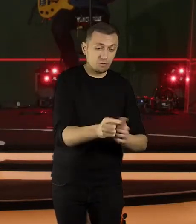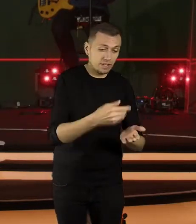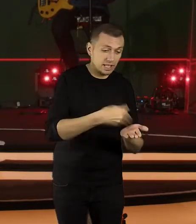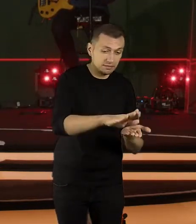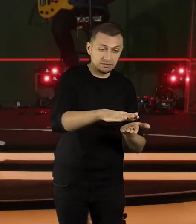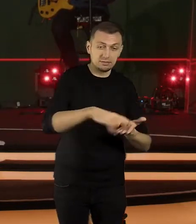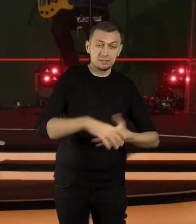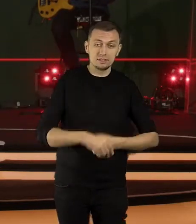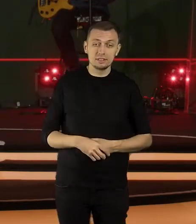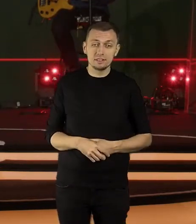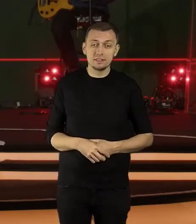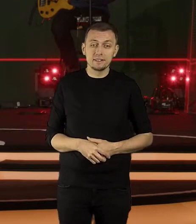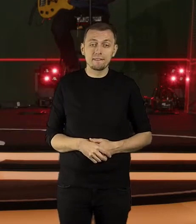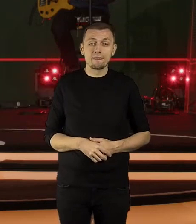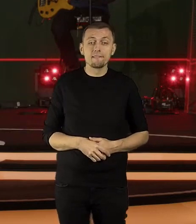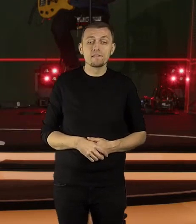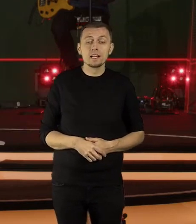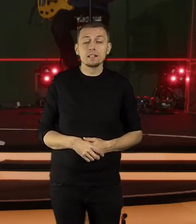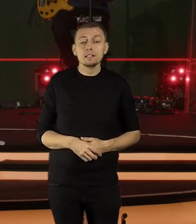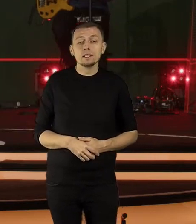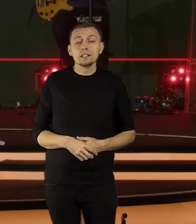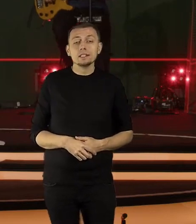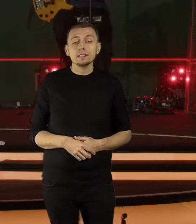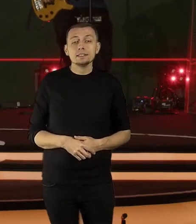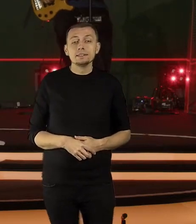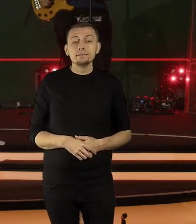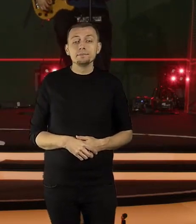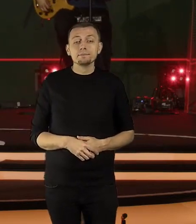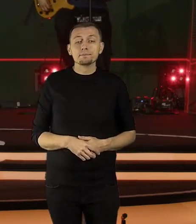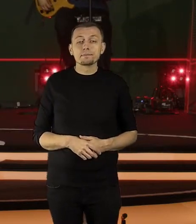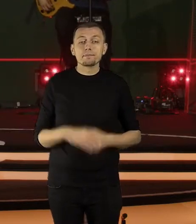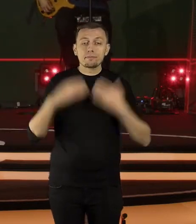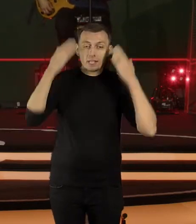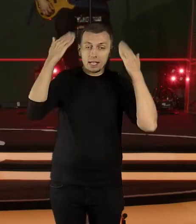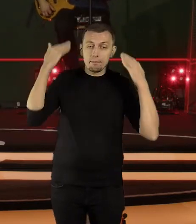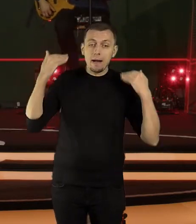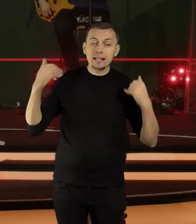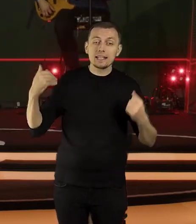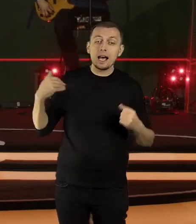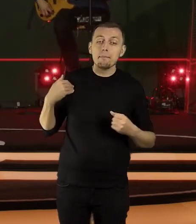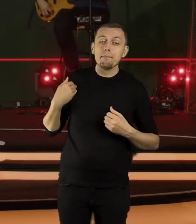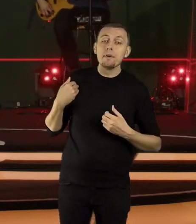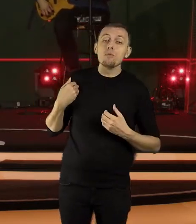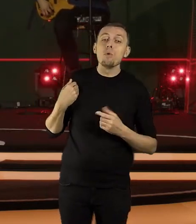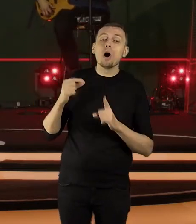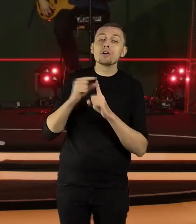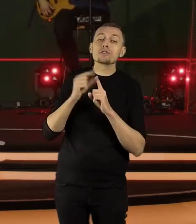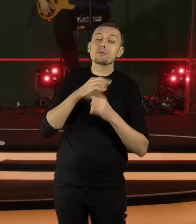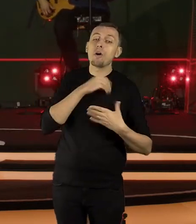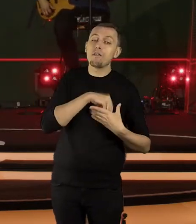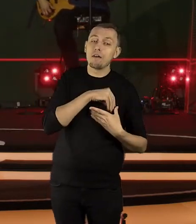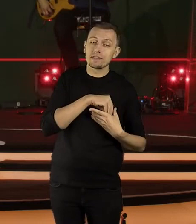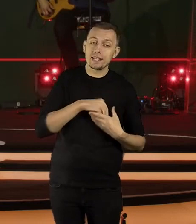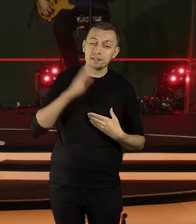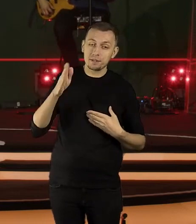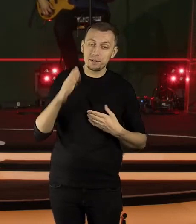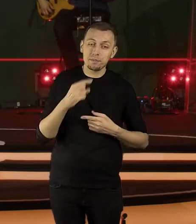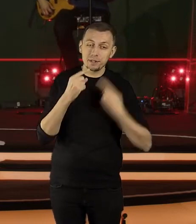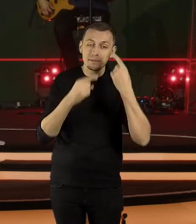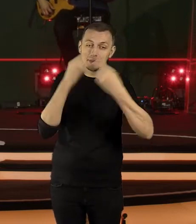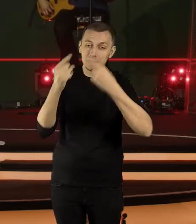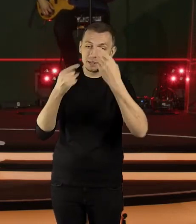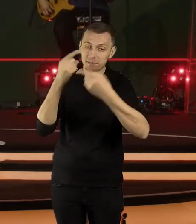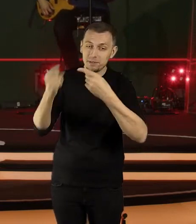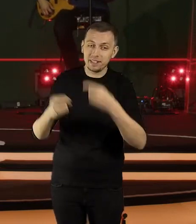Dlatego Maria miała w sobie słowo, a potem tym słowem się podzieliła. Dzisiaj